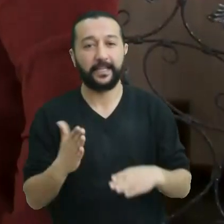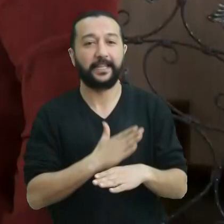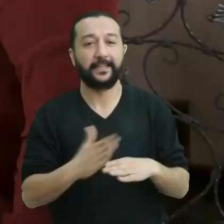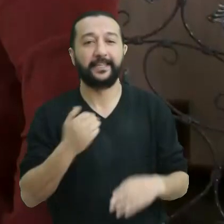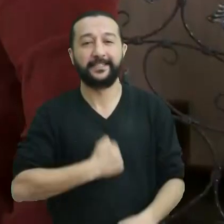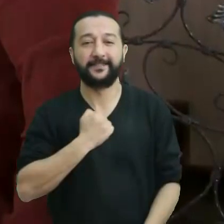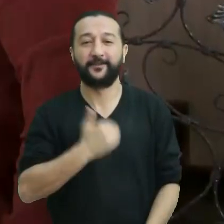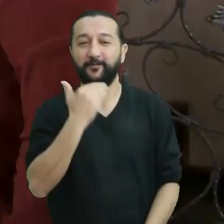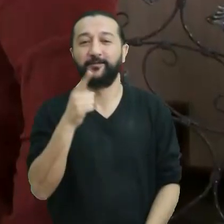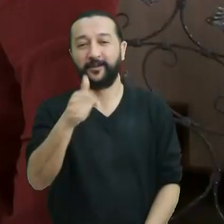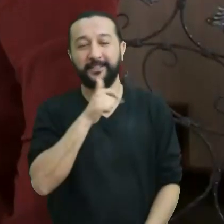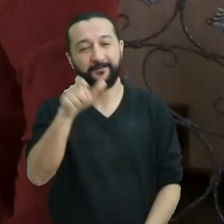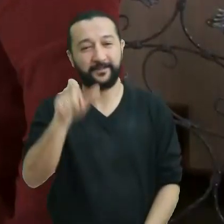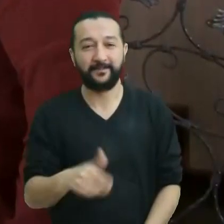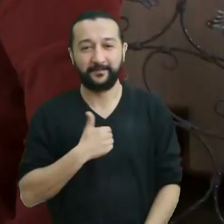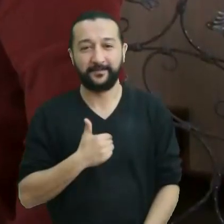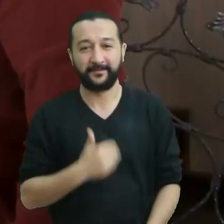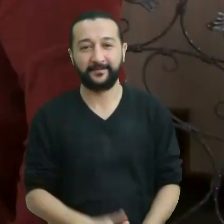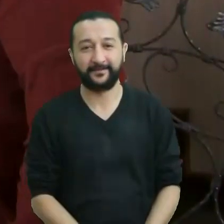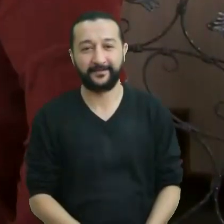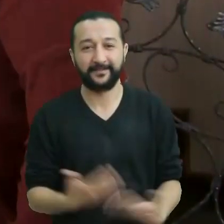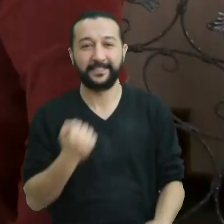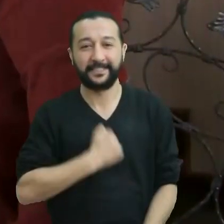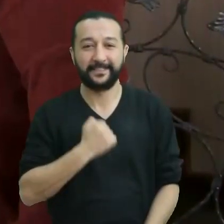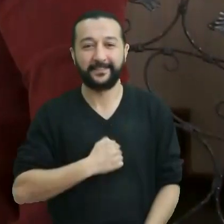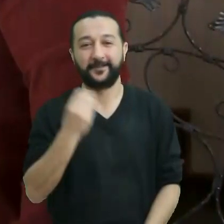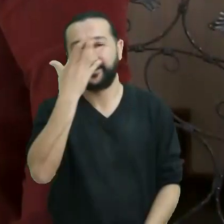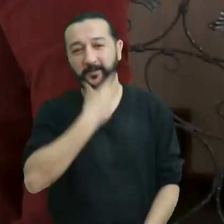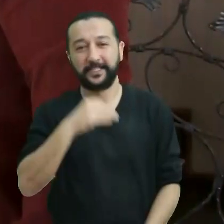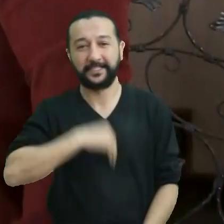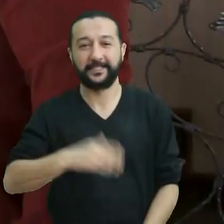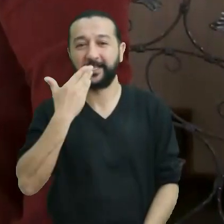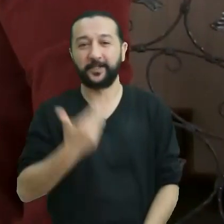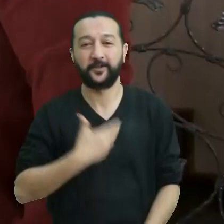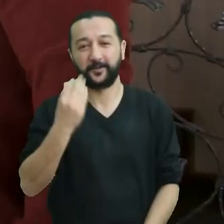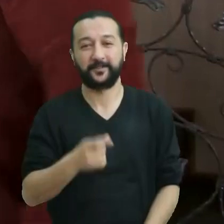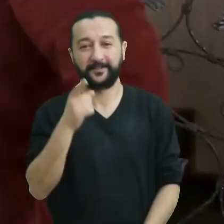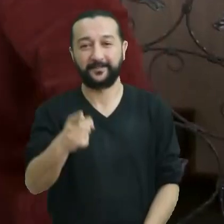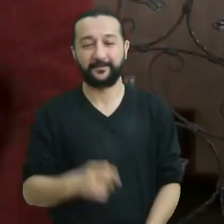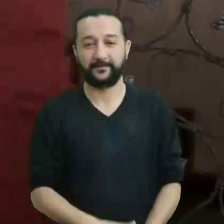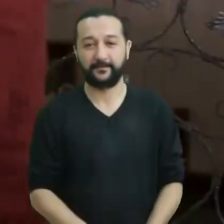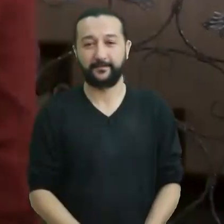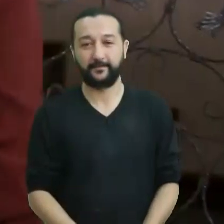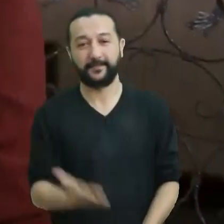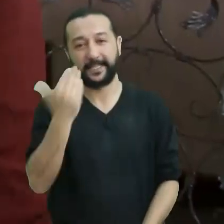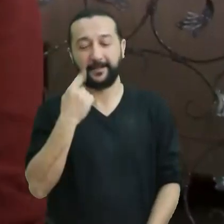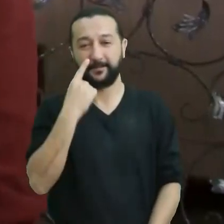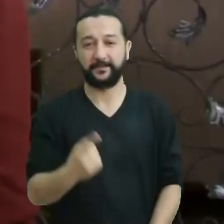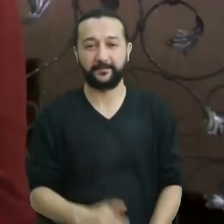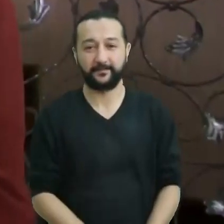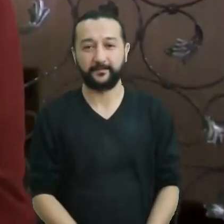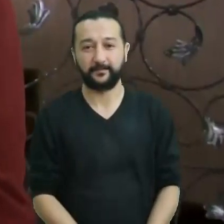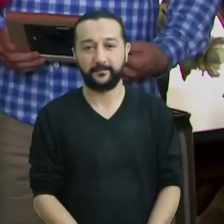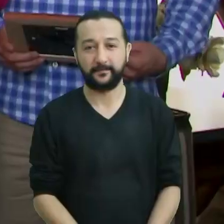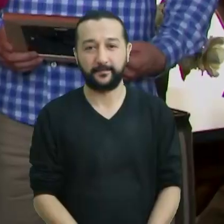Niye kızamıyorum ben bu adama? O kadar güzel, o kadar içten söylüyorsun ki. Gel bakayım.